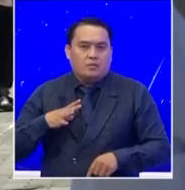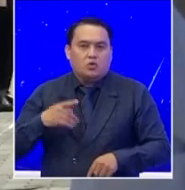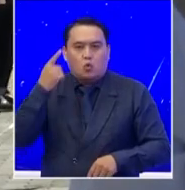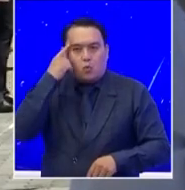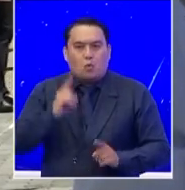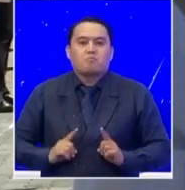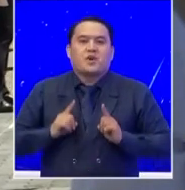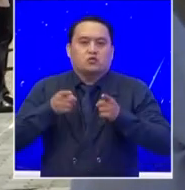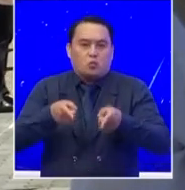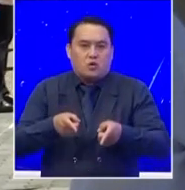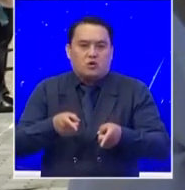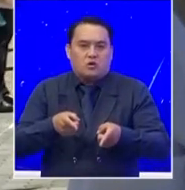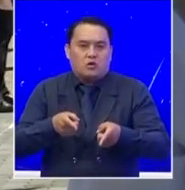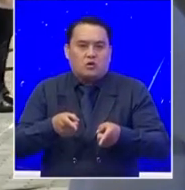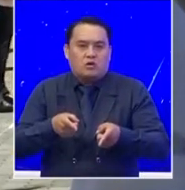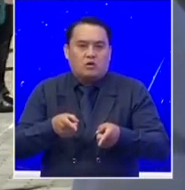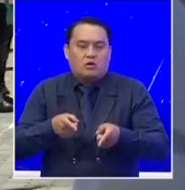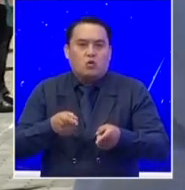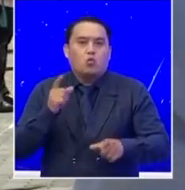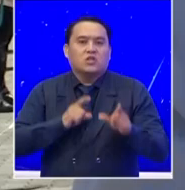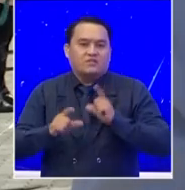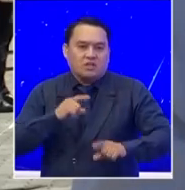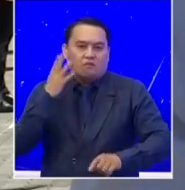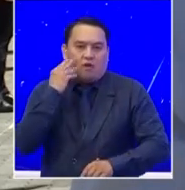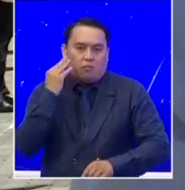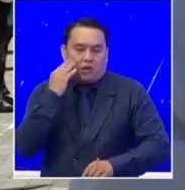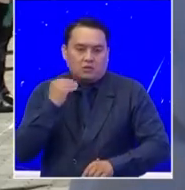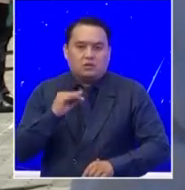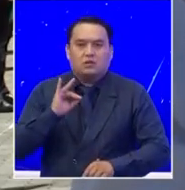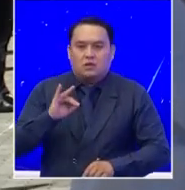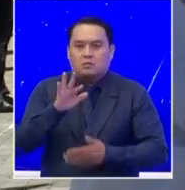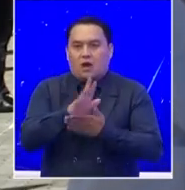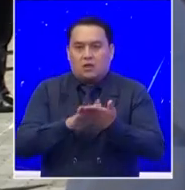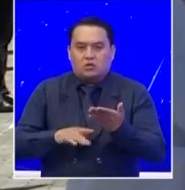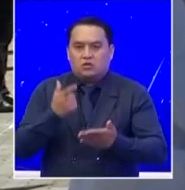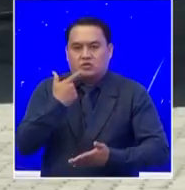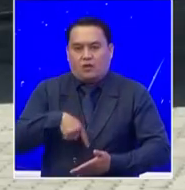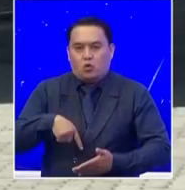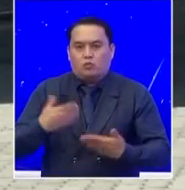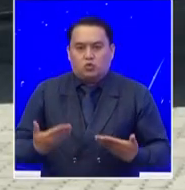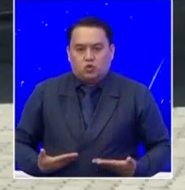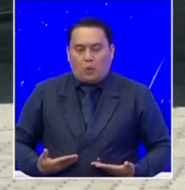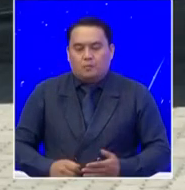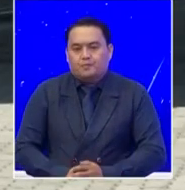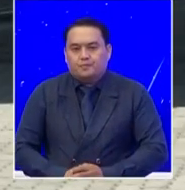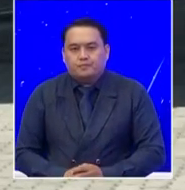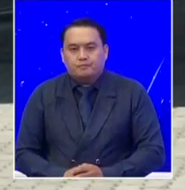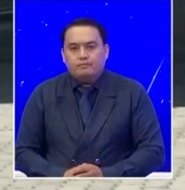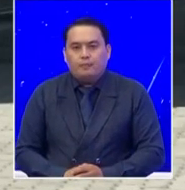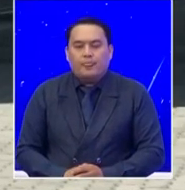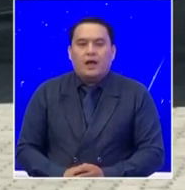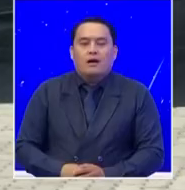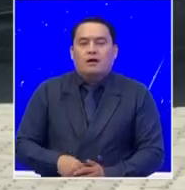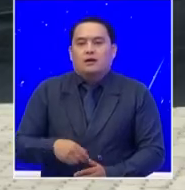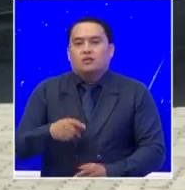я поступлю в свой желанный университет в Алматы. И хочу сказать всем спасибо. Текущий учебный год для лицея